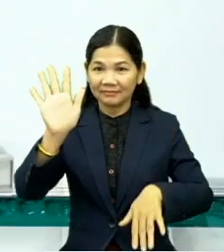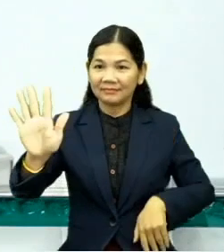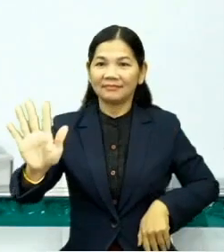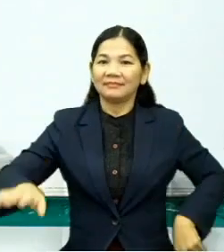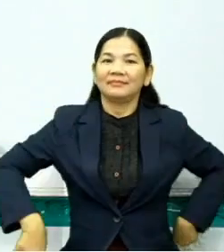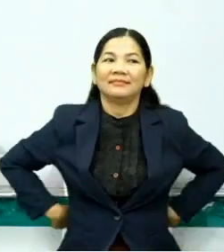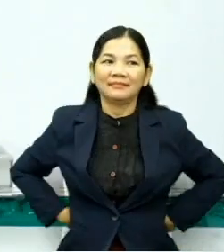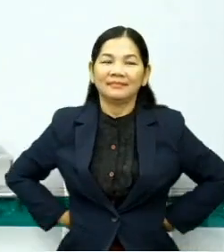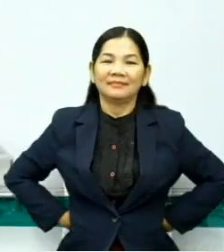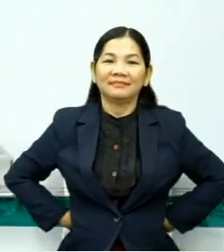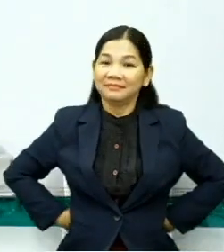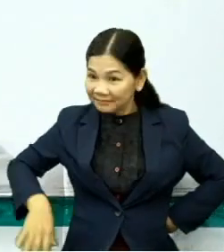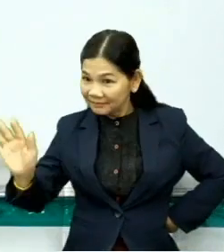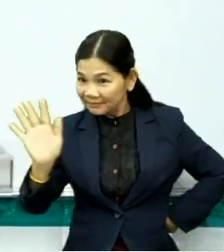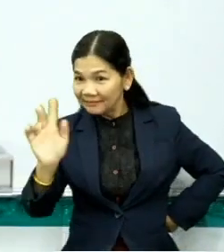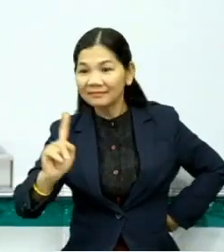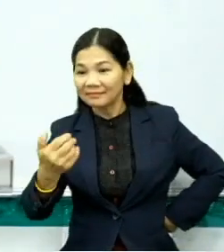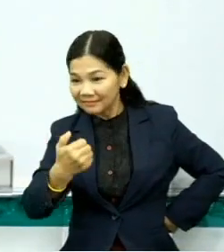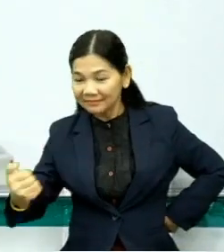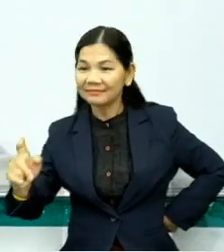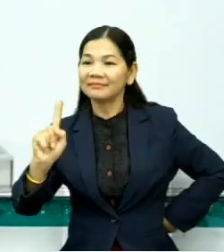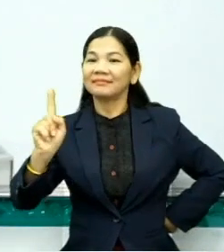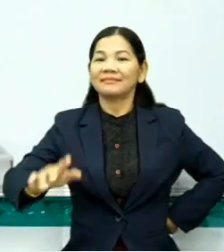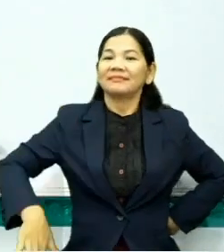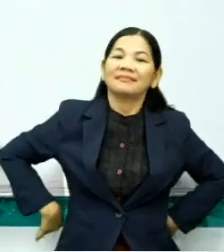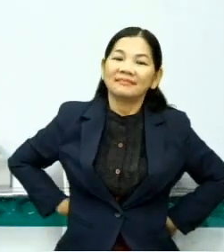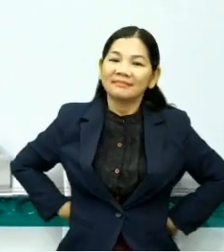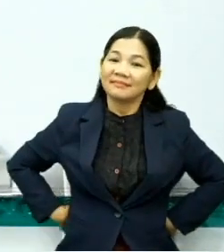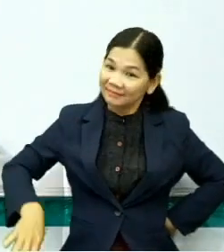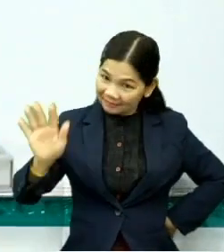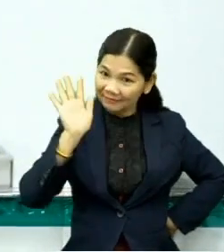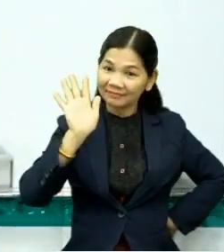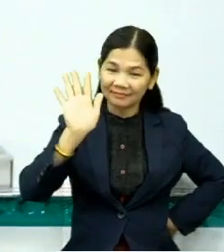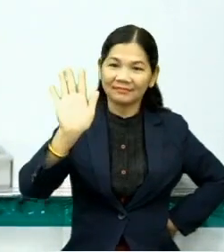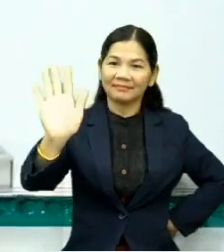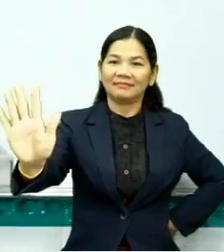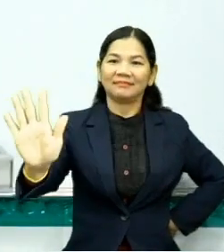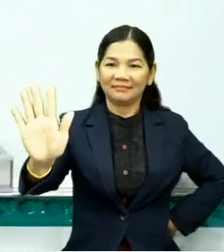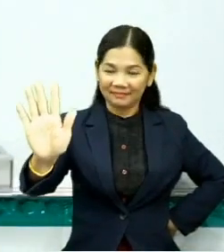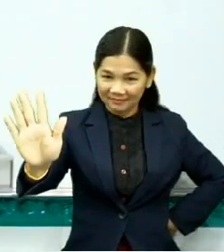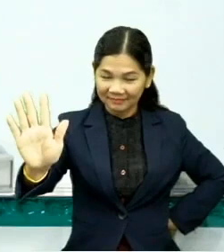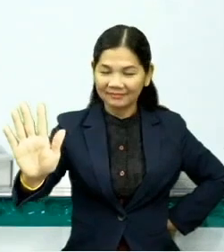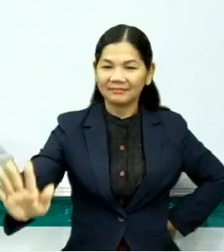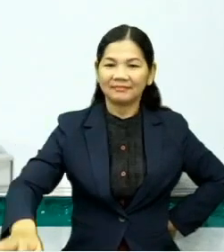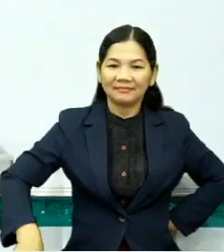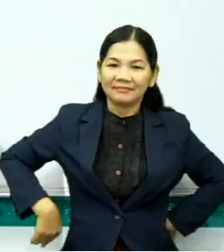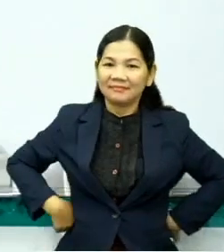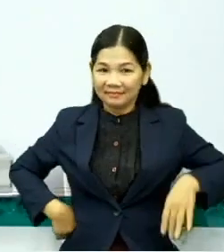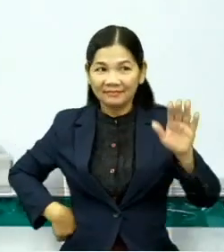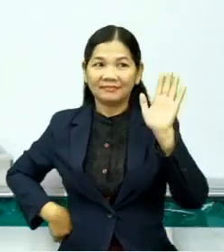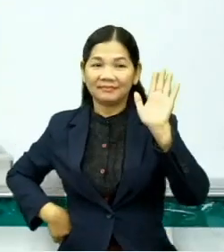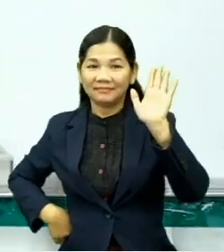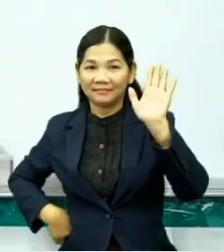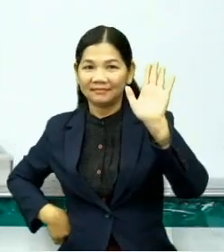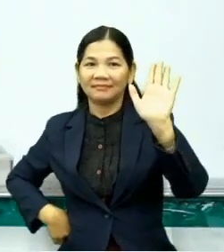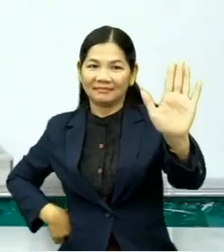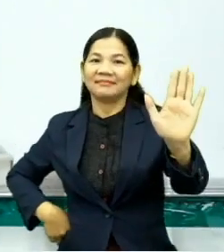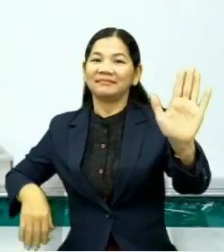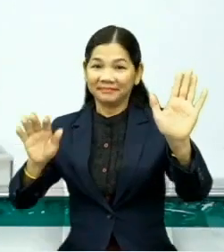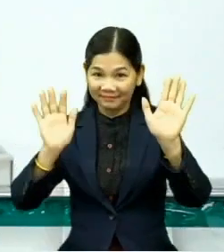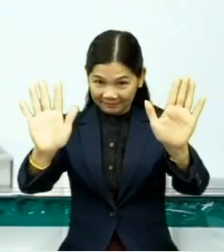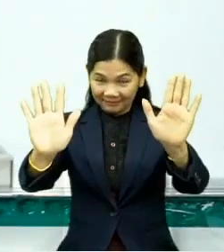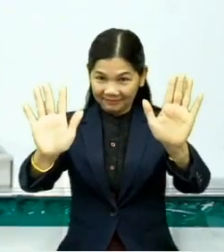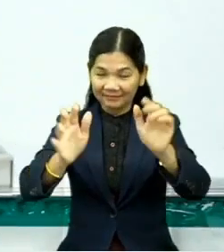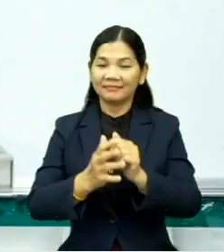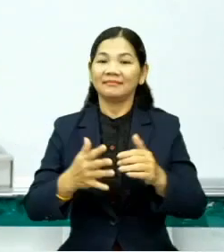nơi ai na Mriêm pram nơi ai na Nơi ai nâng Nơi